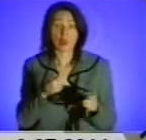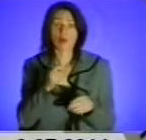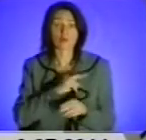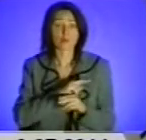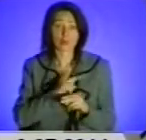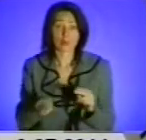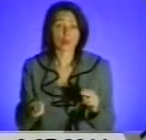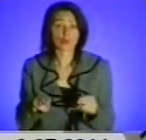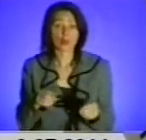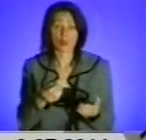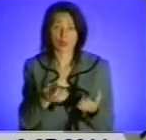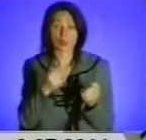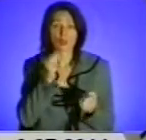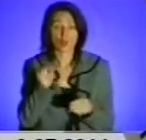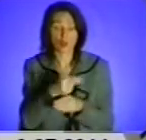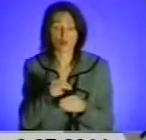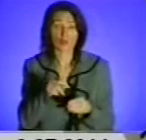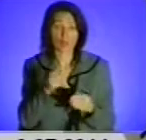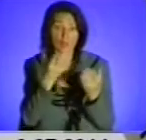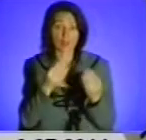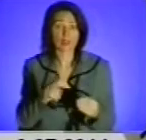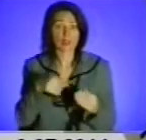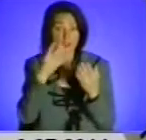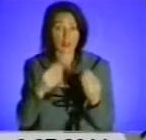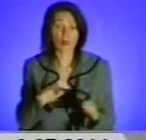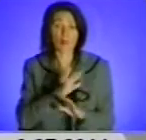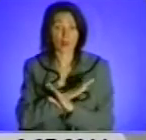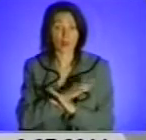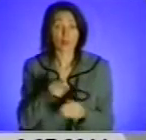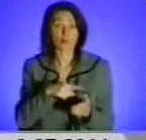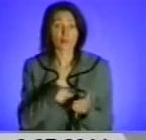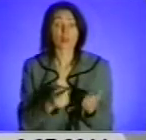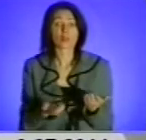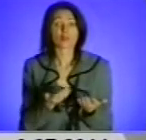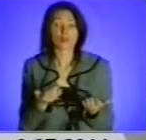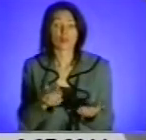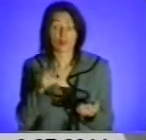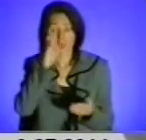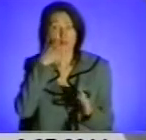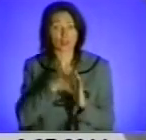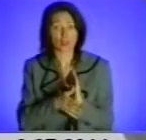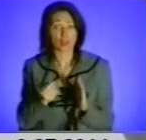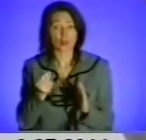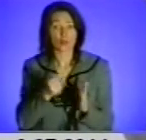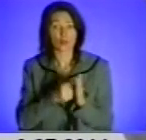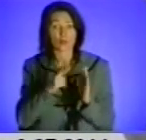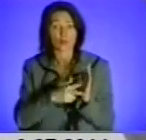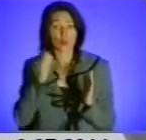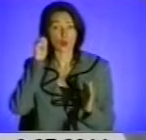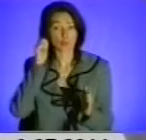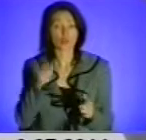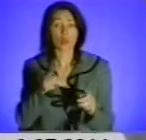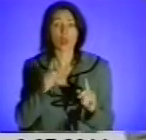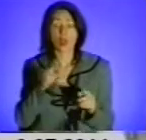помирає. І виникає питання, навіщо держава витрачала гроші? Нині влада переконує, відтепер орфанним хворим буде